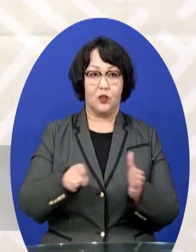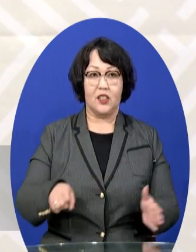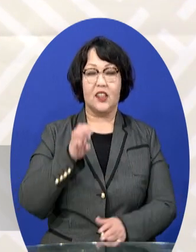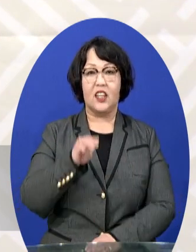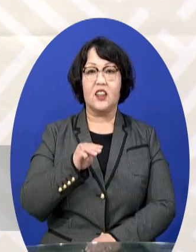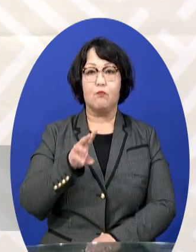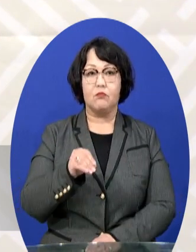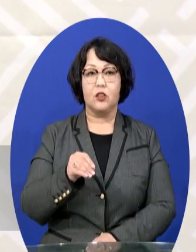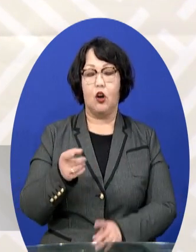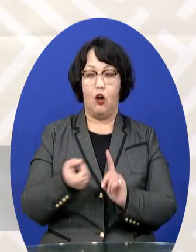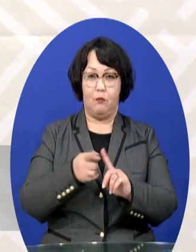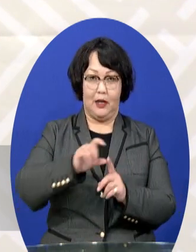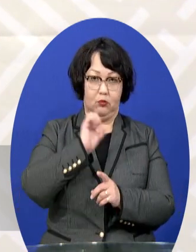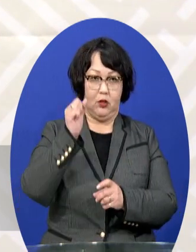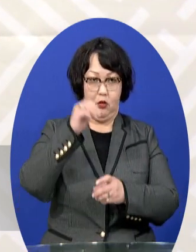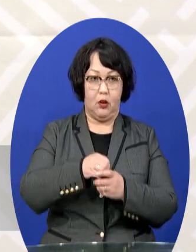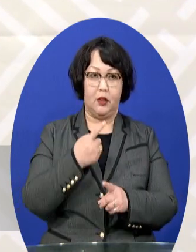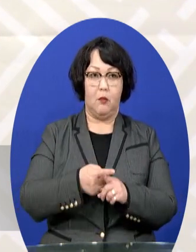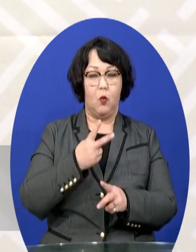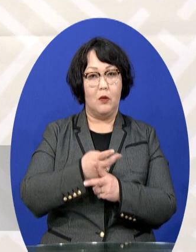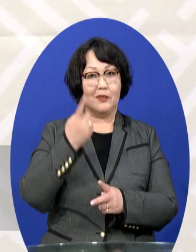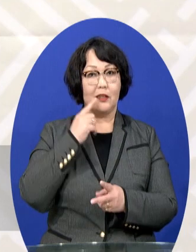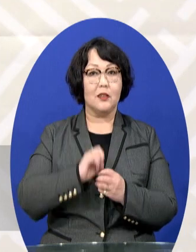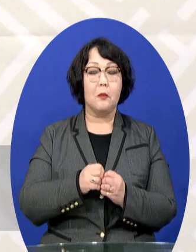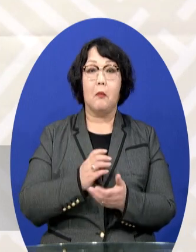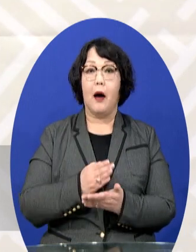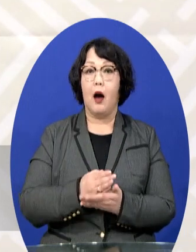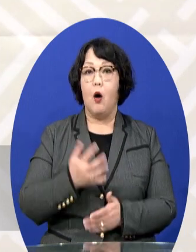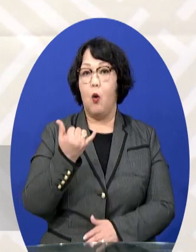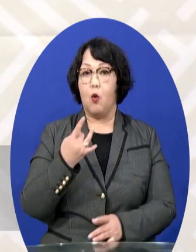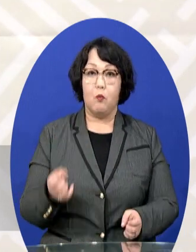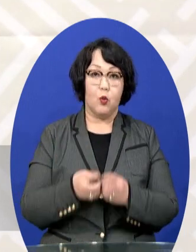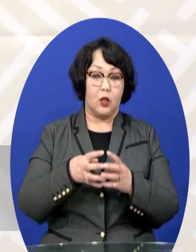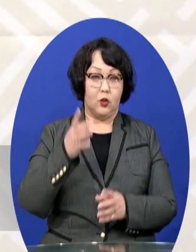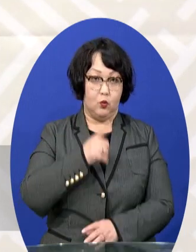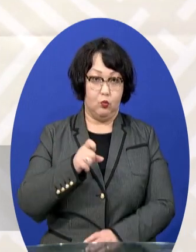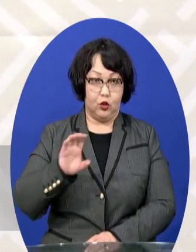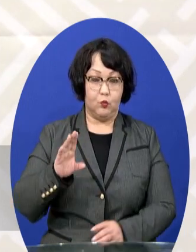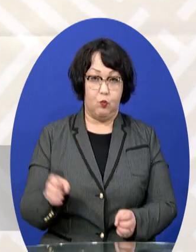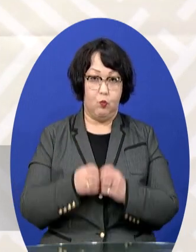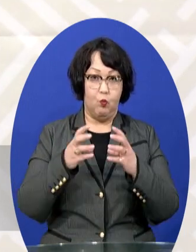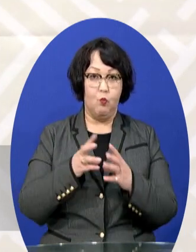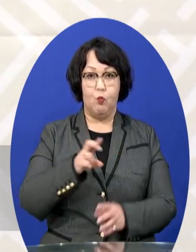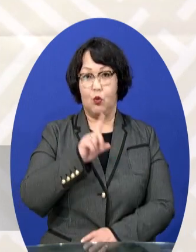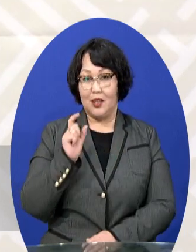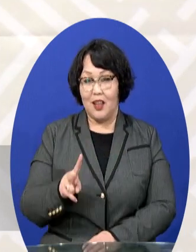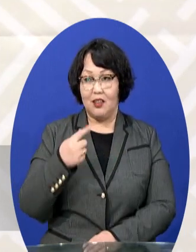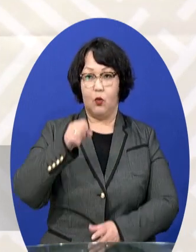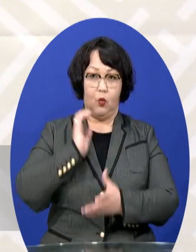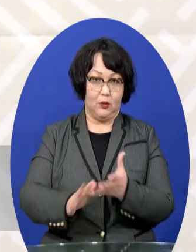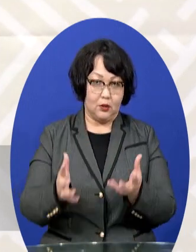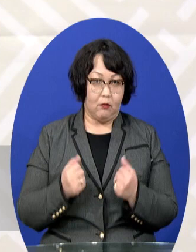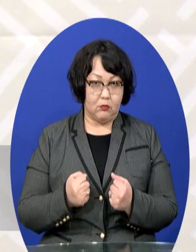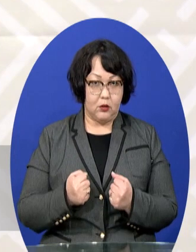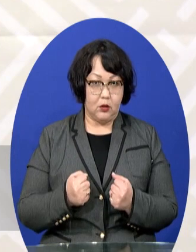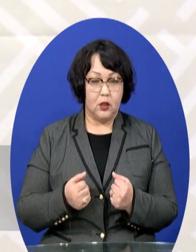бас нэмж оруулж ирсэн бас нэлээд онцлог болж гисэн байгаа. За дээр нь одоо бас уран бүтээлчдийн одоо бүтээлийг одоо худалдаж авдаг.